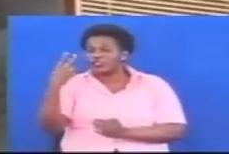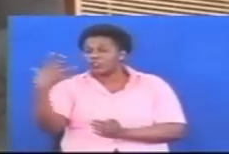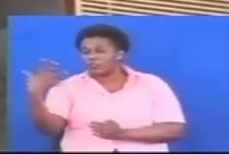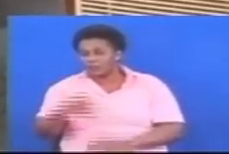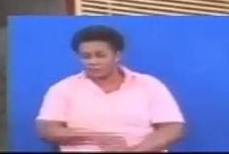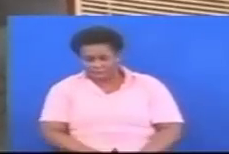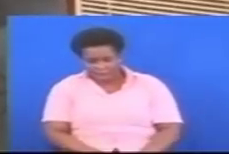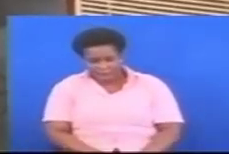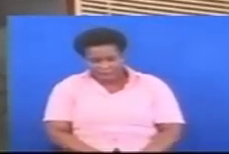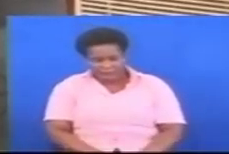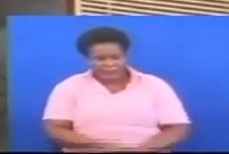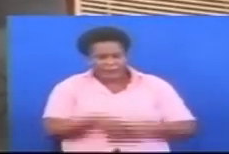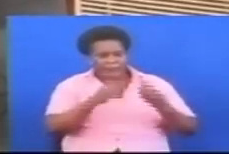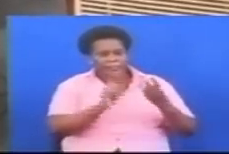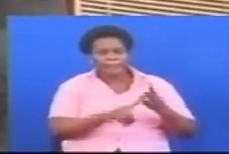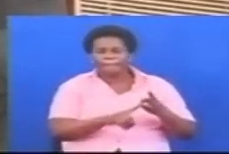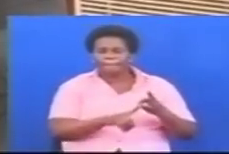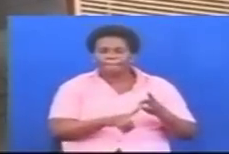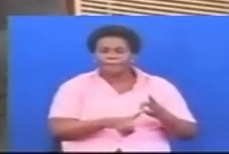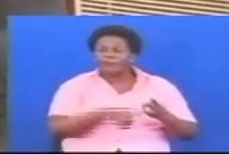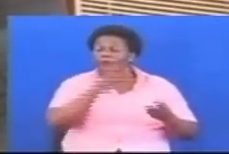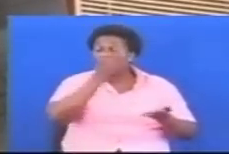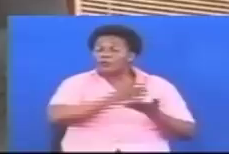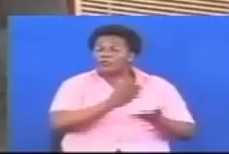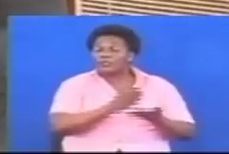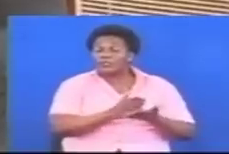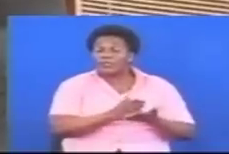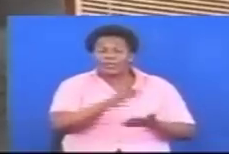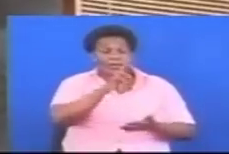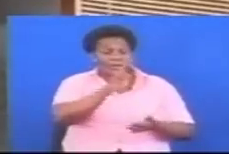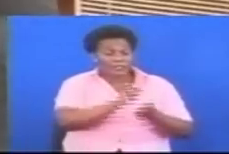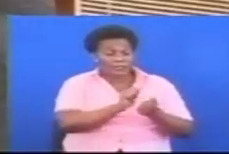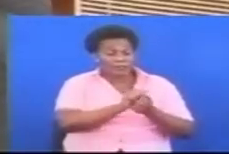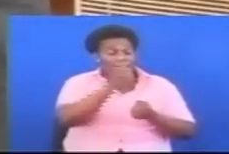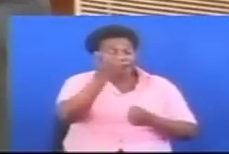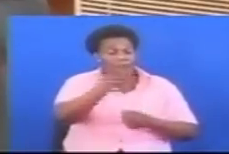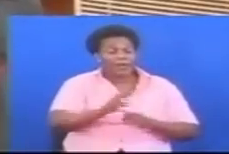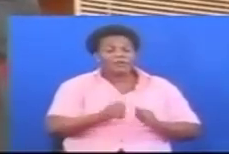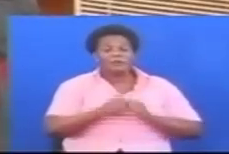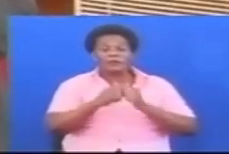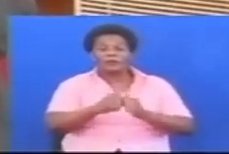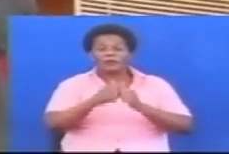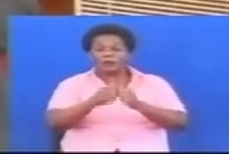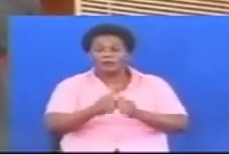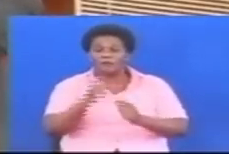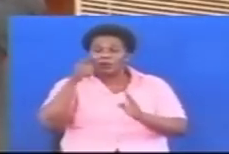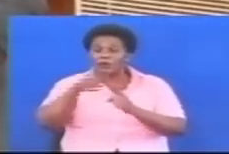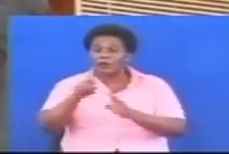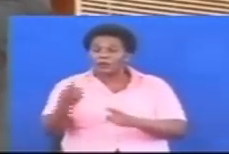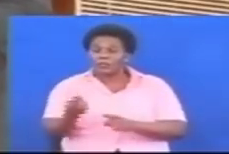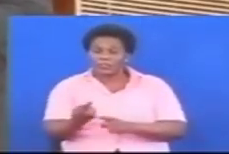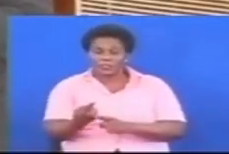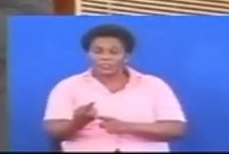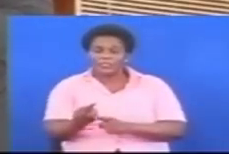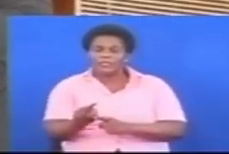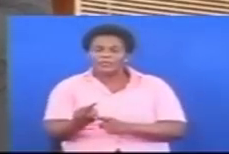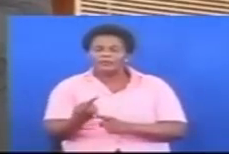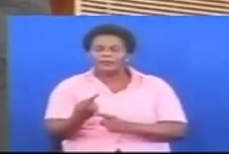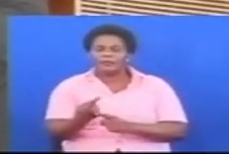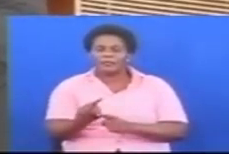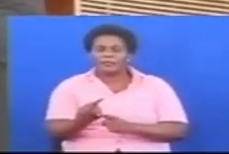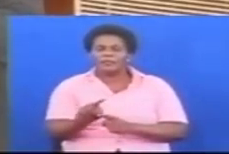2020-2025. Na tatu ilikuwa ni kuhakikisha kwamba rasilimali za maji ni endelevu ili kukidhi mahitaji ya kiuchumi na kijamii.